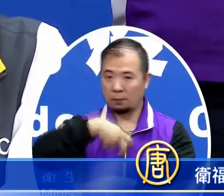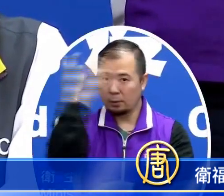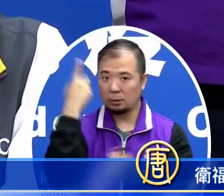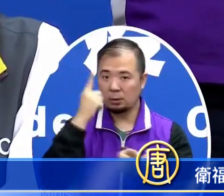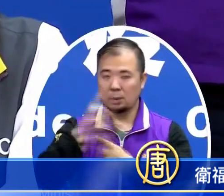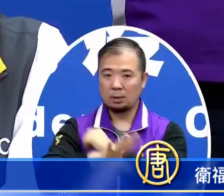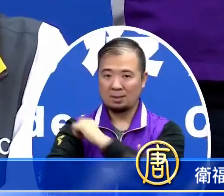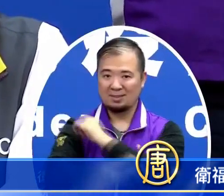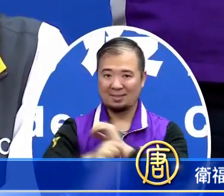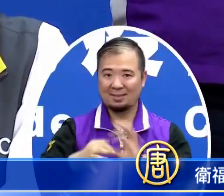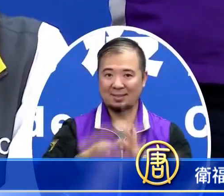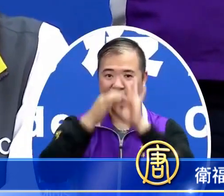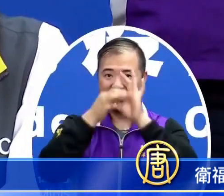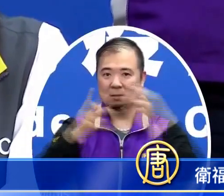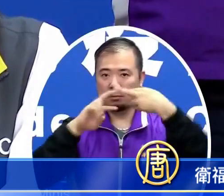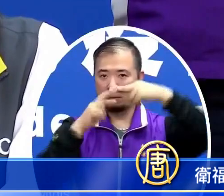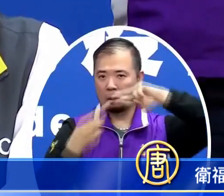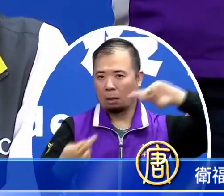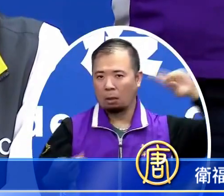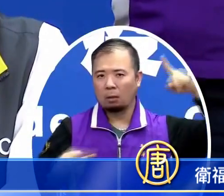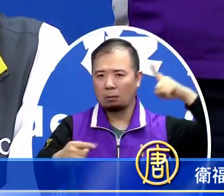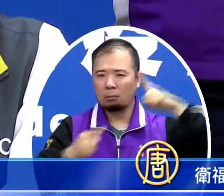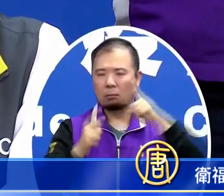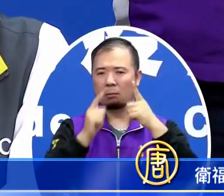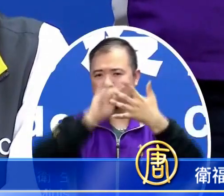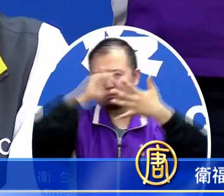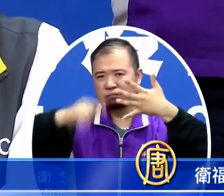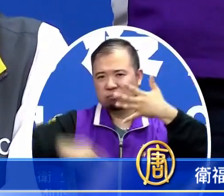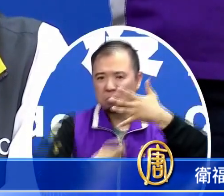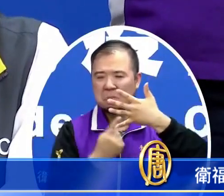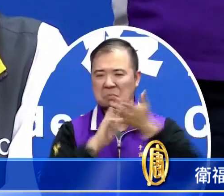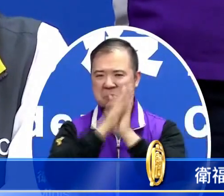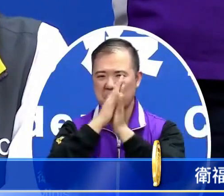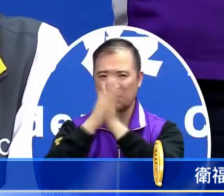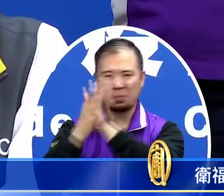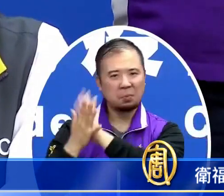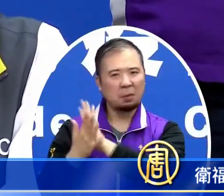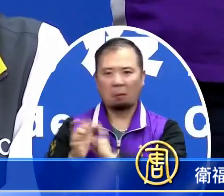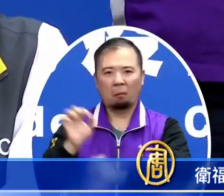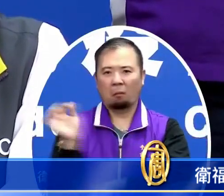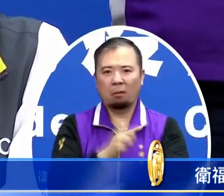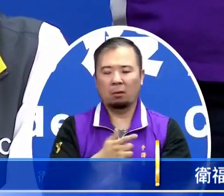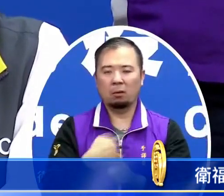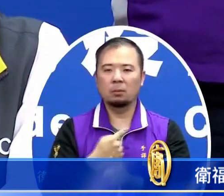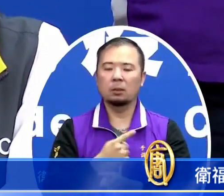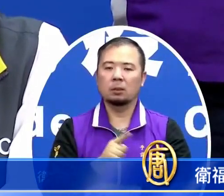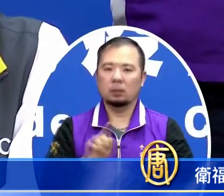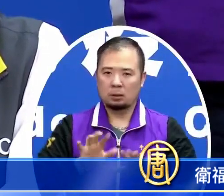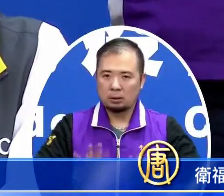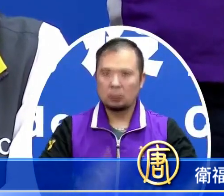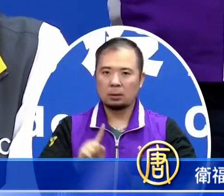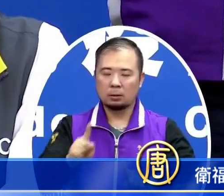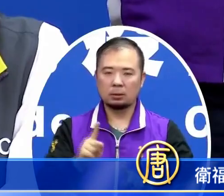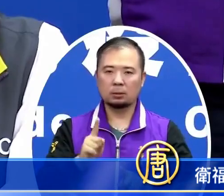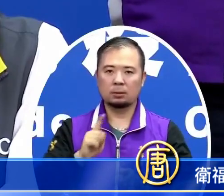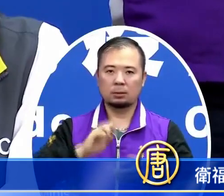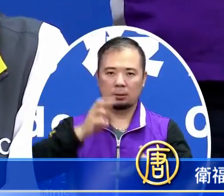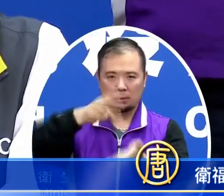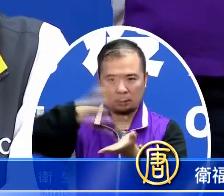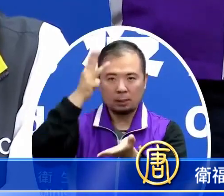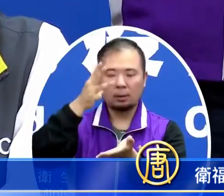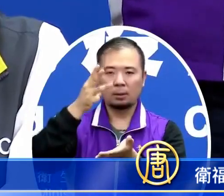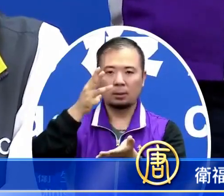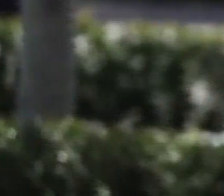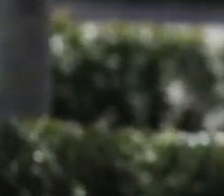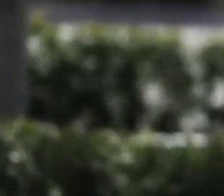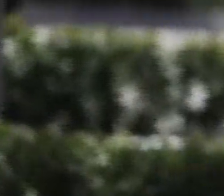所以我们在现在医疗的量能还足够的时候，好，所以我们大概就现在采取三采阴，好，才让